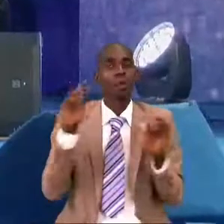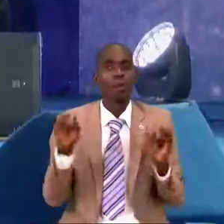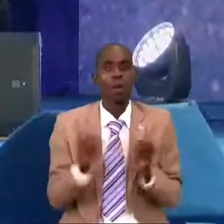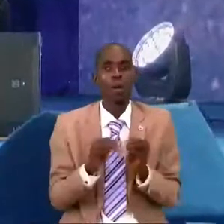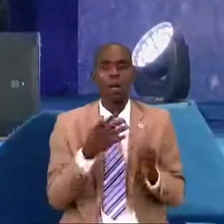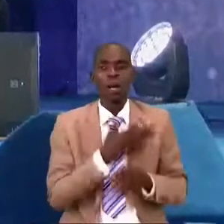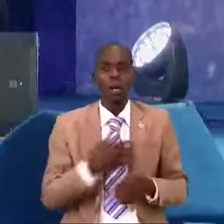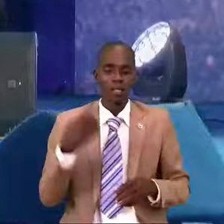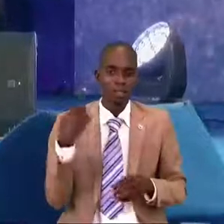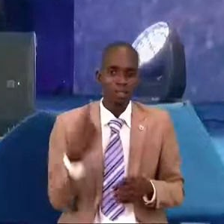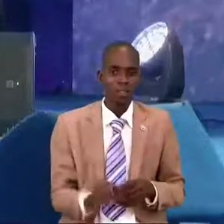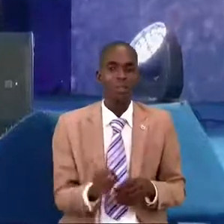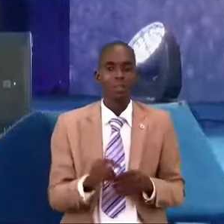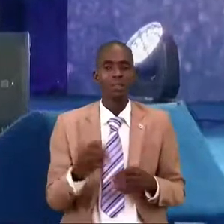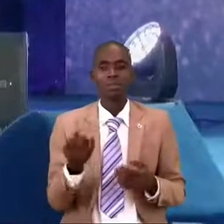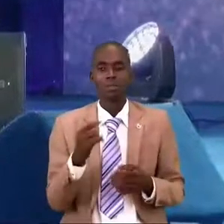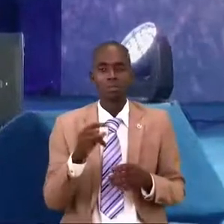plus.